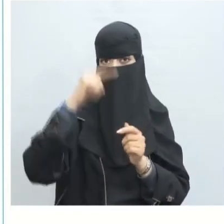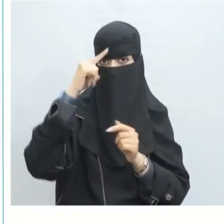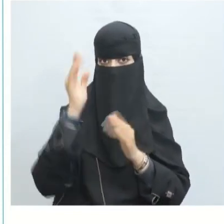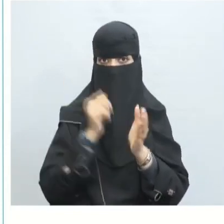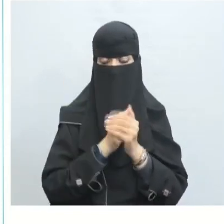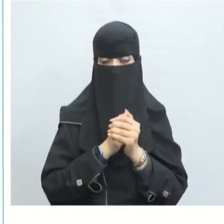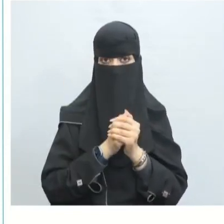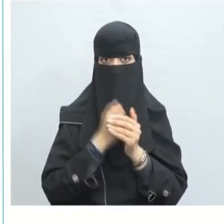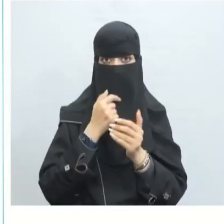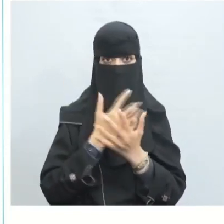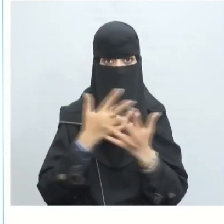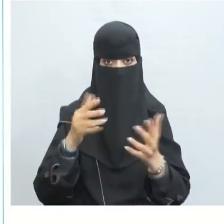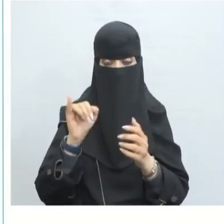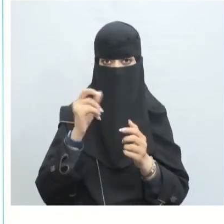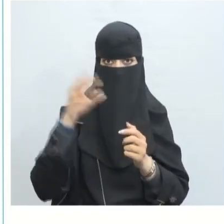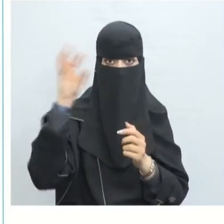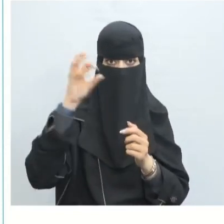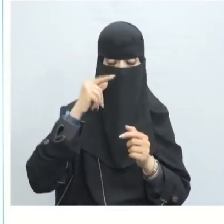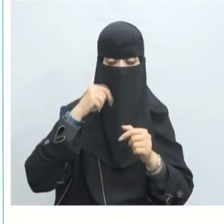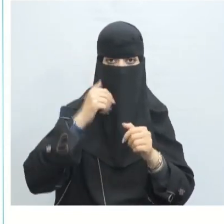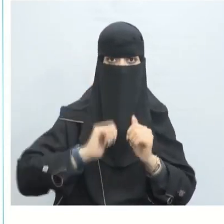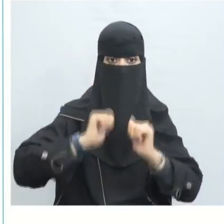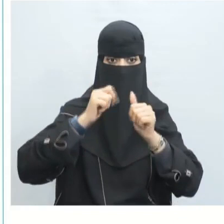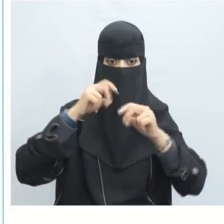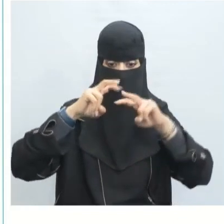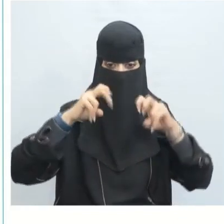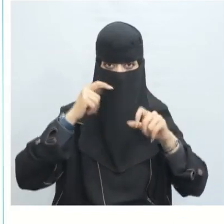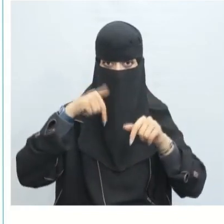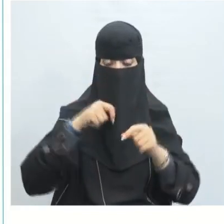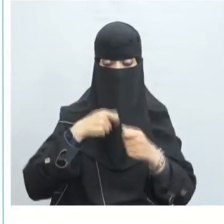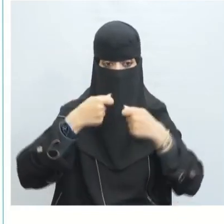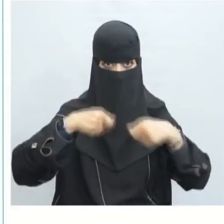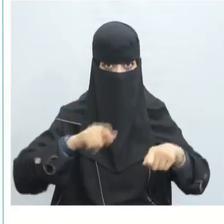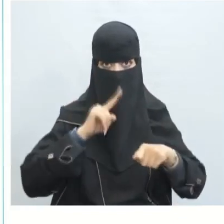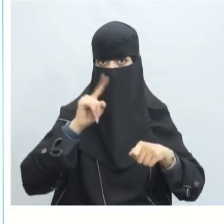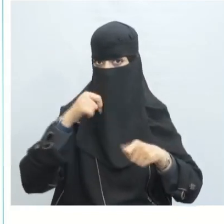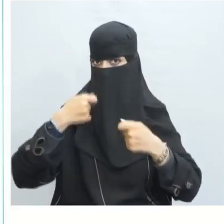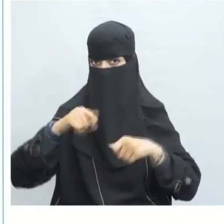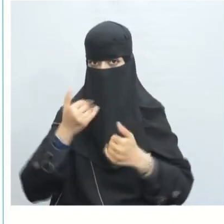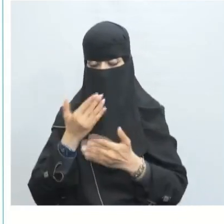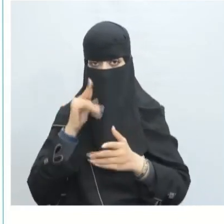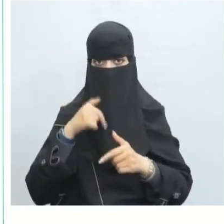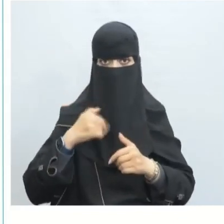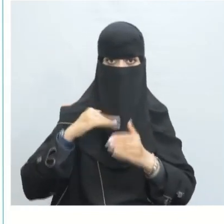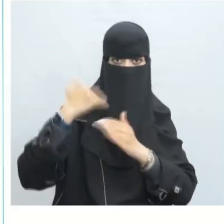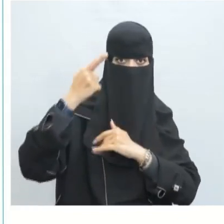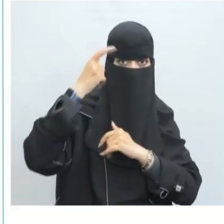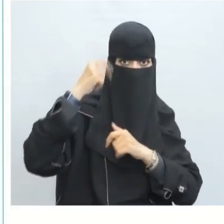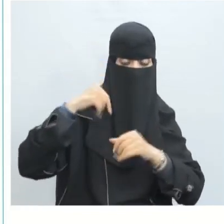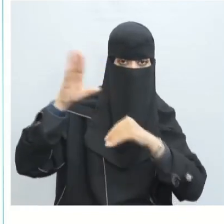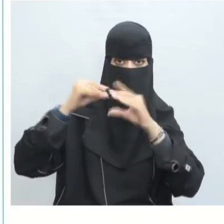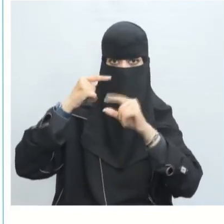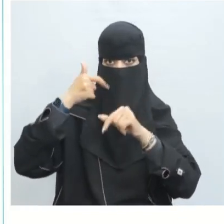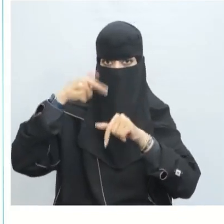فمثلا كثير من الشركات تقوم باجراء البحوث سواء بمقابل او دون مقابل او لنشاطها التجاري تعرف انطباع